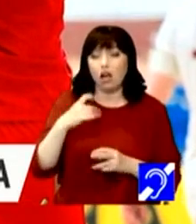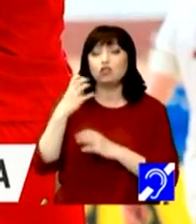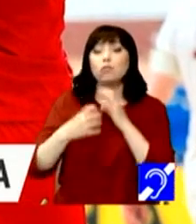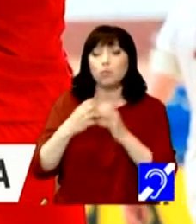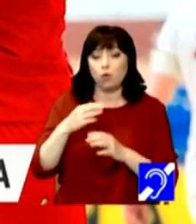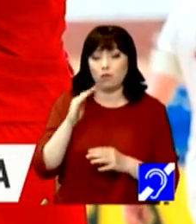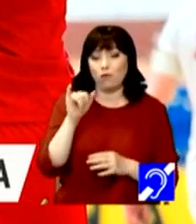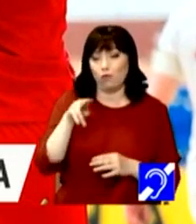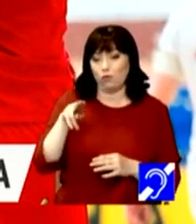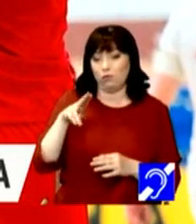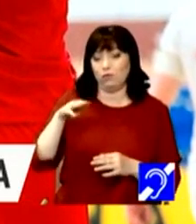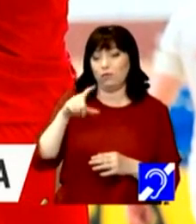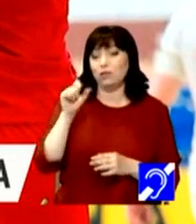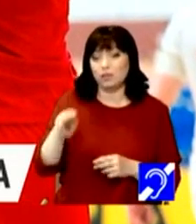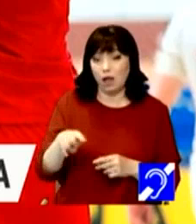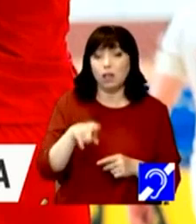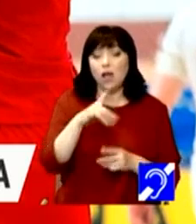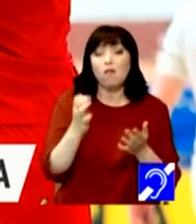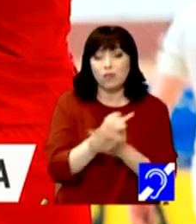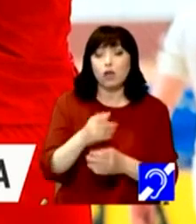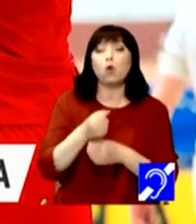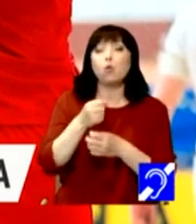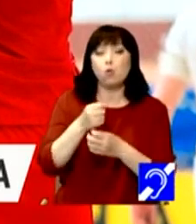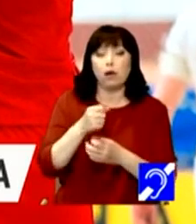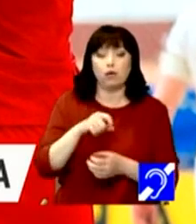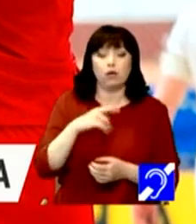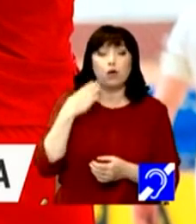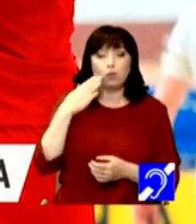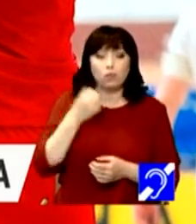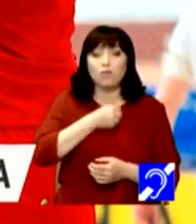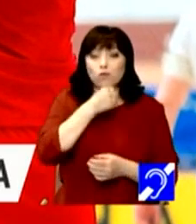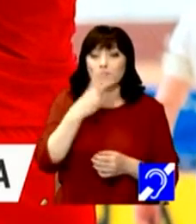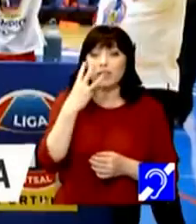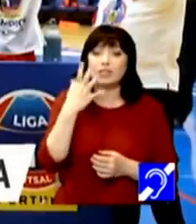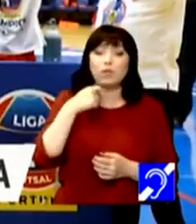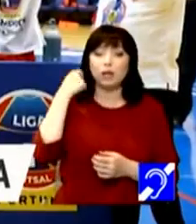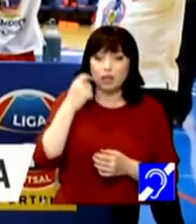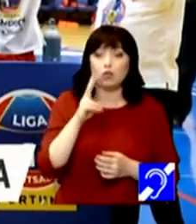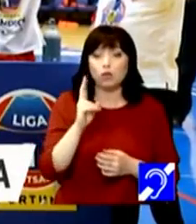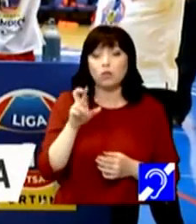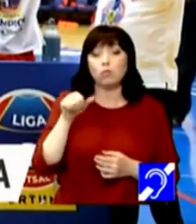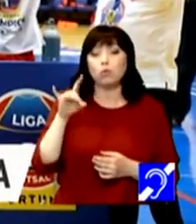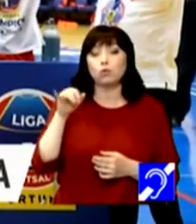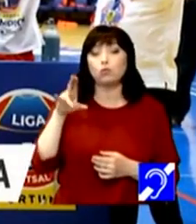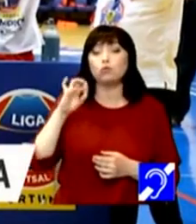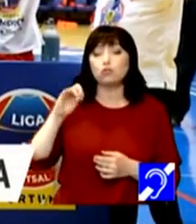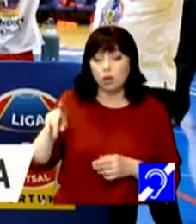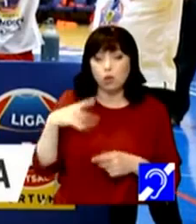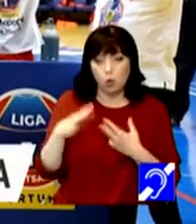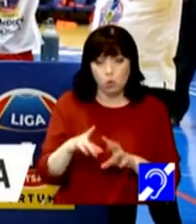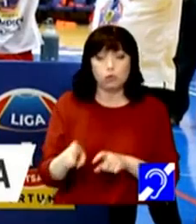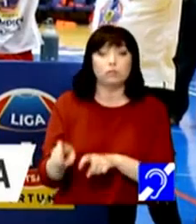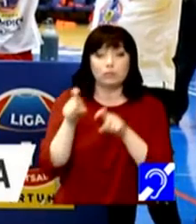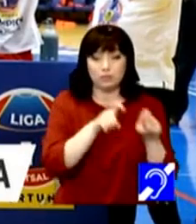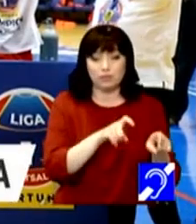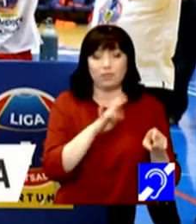futsal. Gălățenii au cucerit în acest an și Cupa României. În vârstă de 35 de ani, Constantin Burdujel s-a transferat la echipa